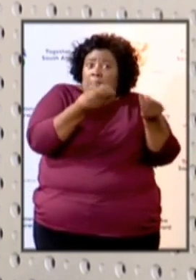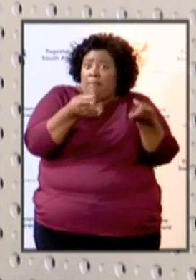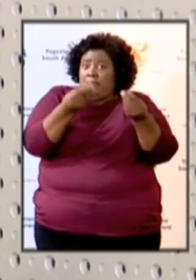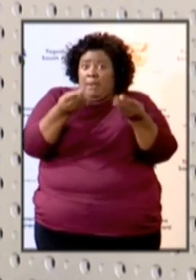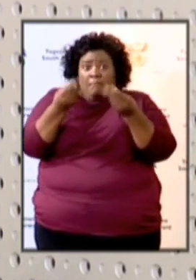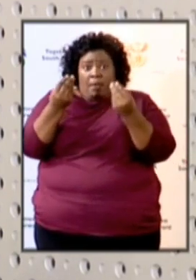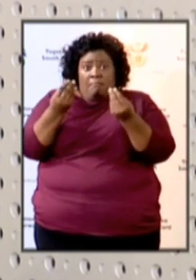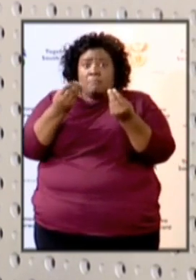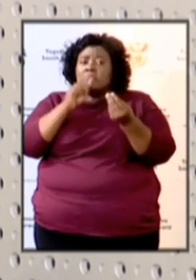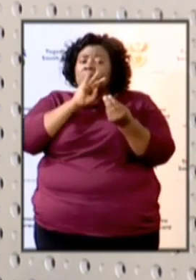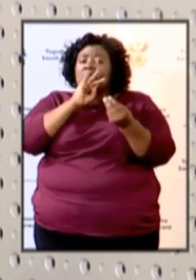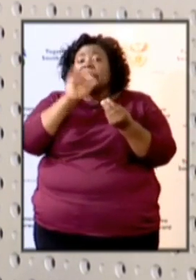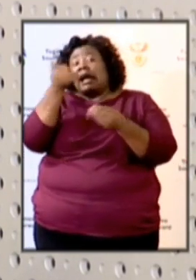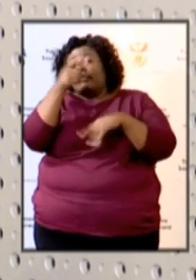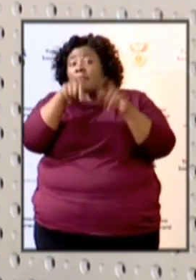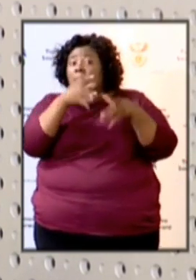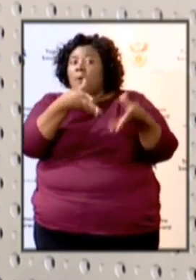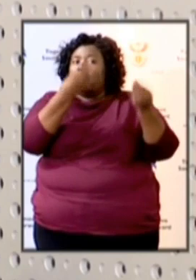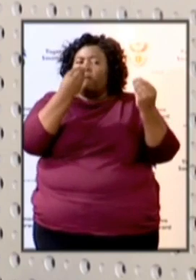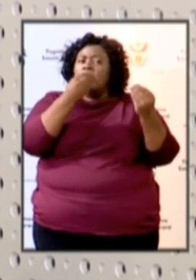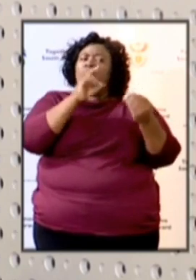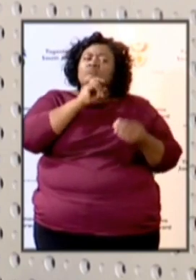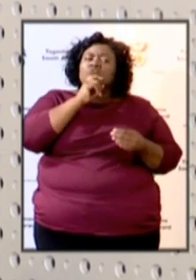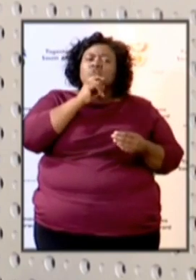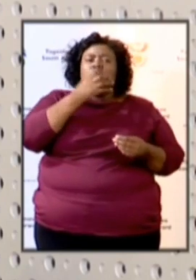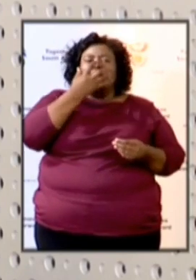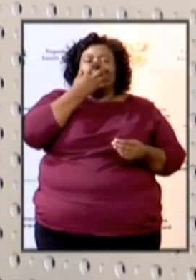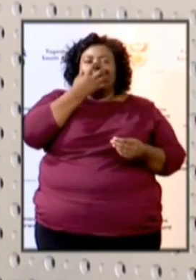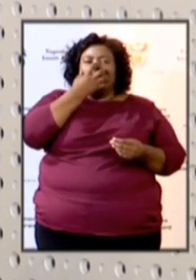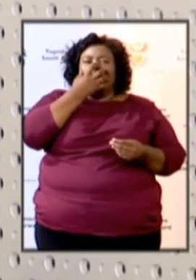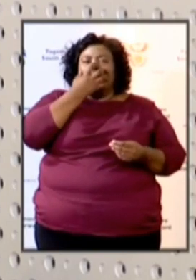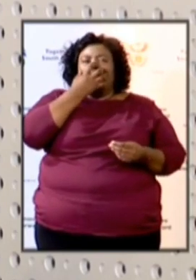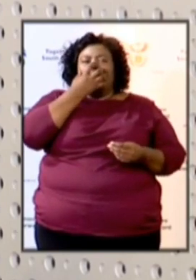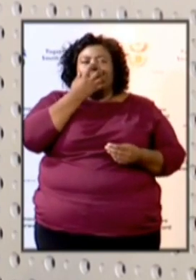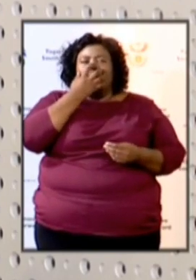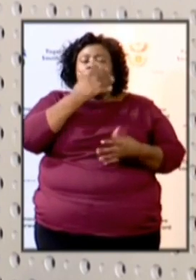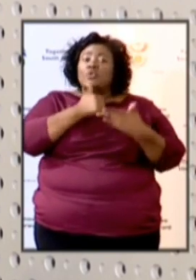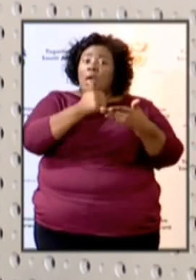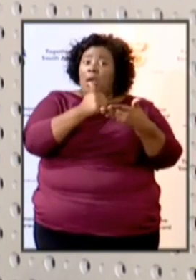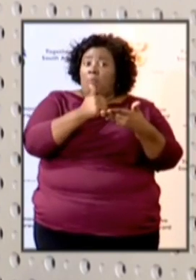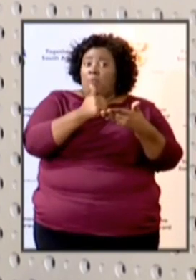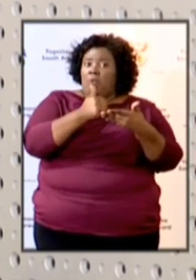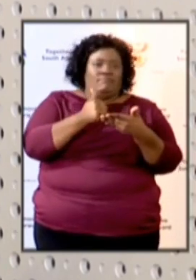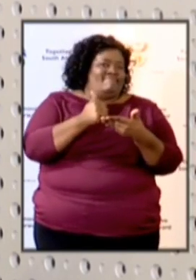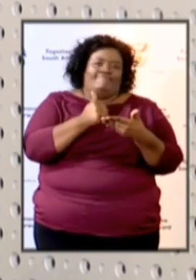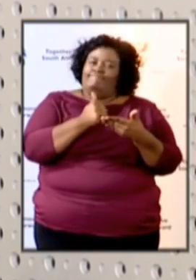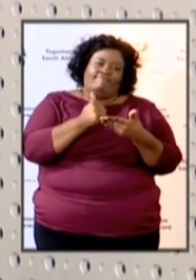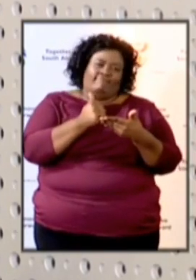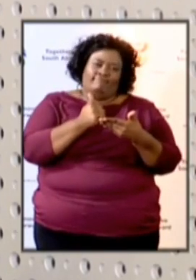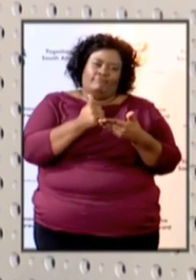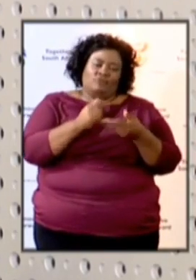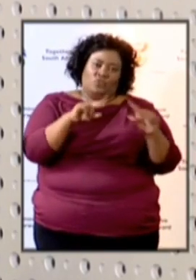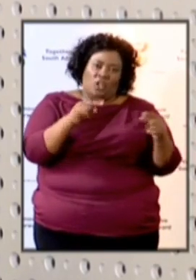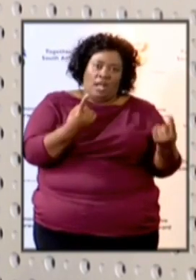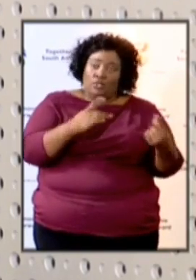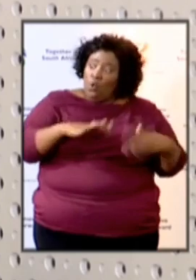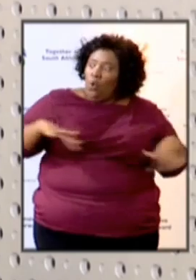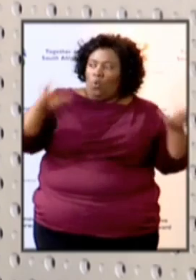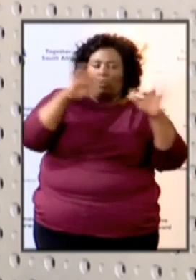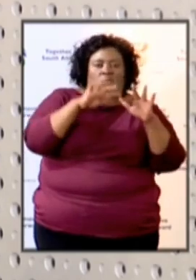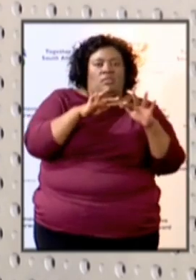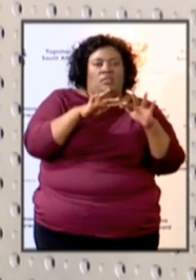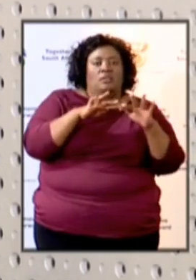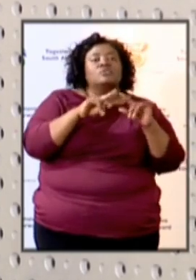kule mshini bangasizakala. So yiko sithi kufanele ngaso sonke isikhathi singasivumeli lesifo ukuthi sihambe